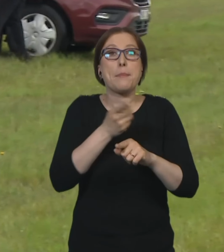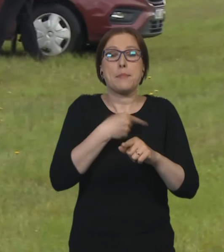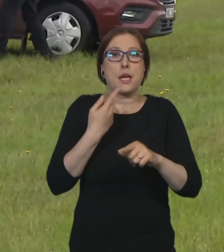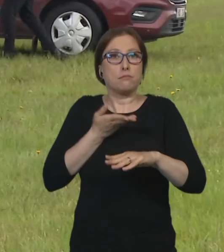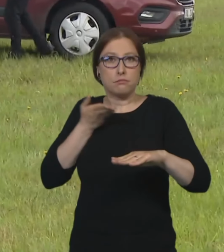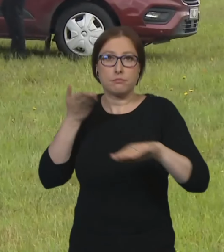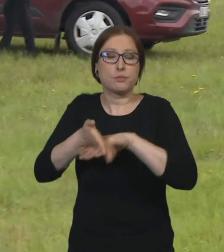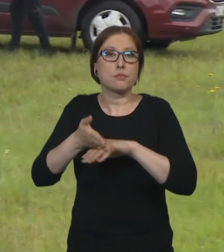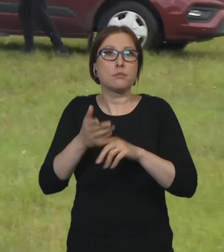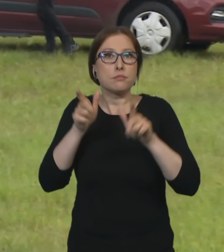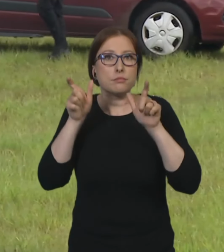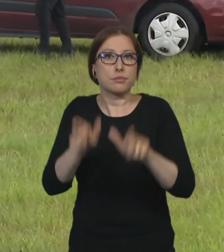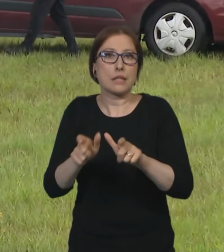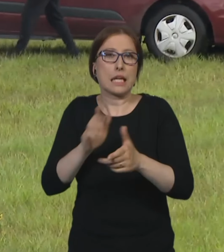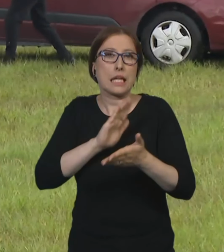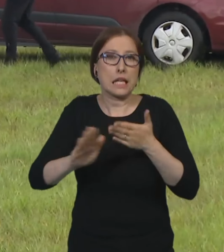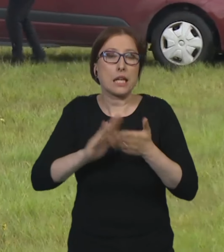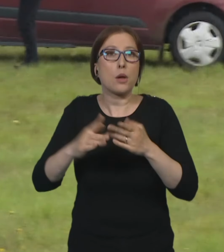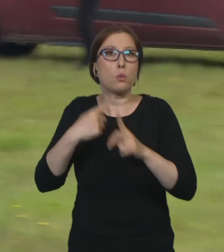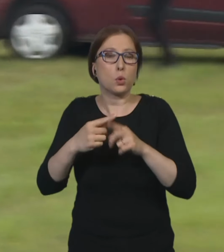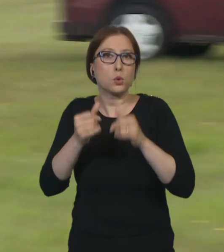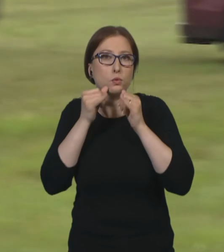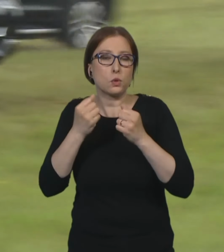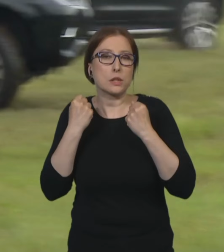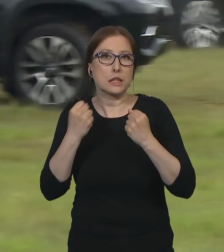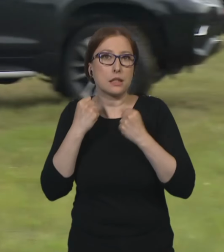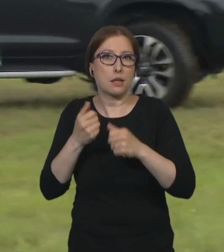rychlý, dynamický a poměrně hlučný.